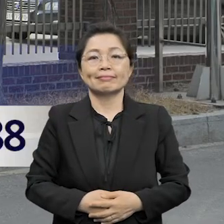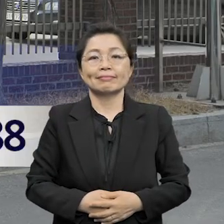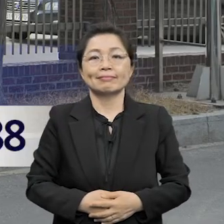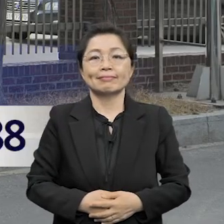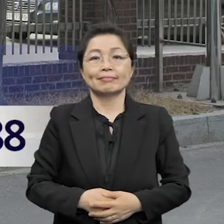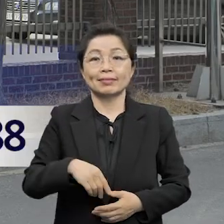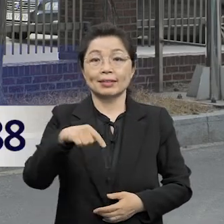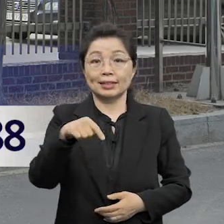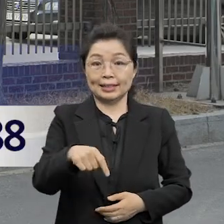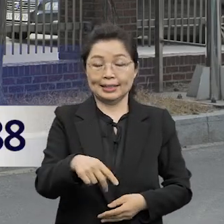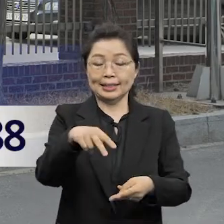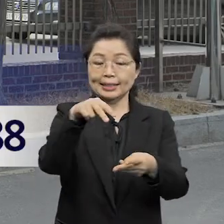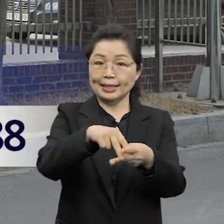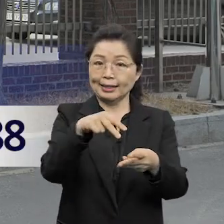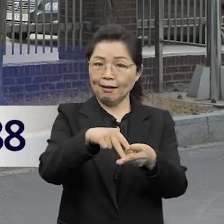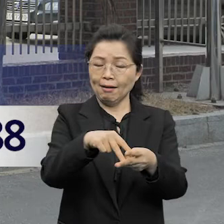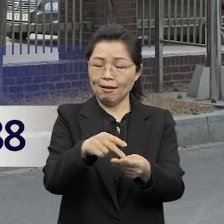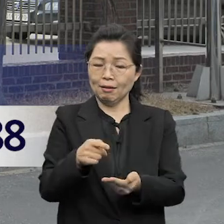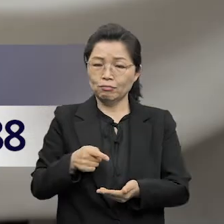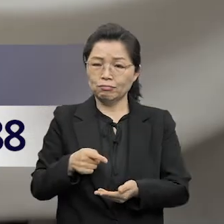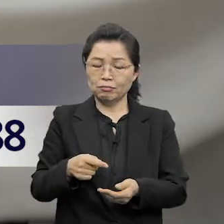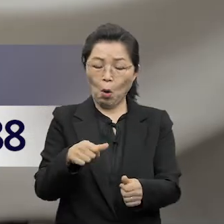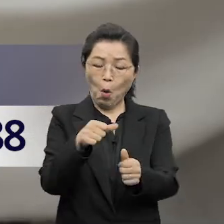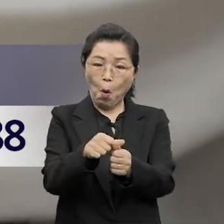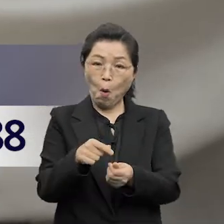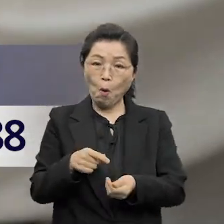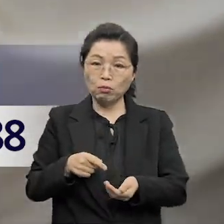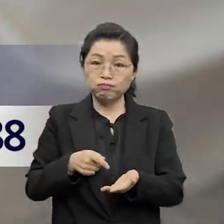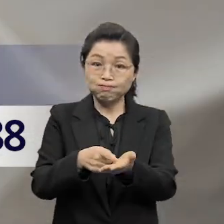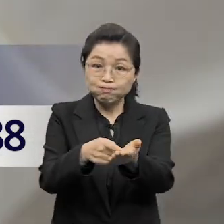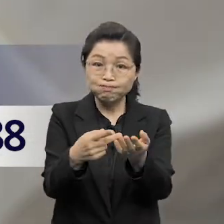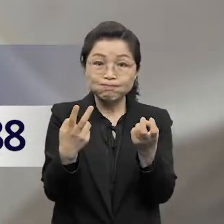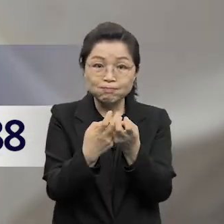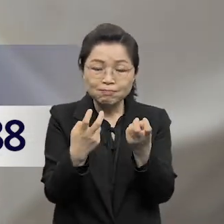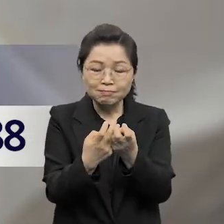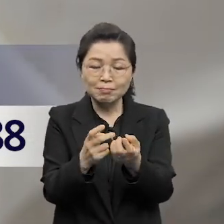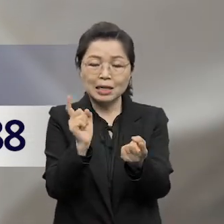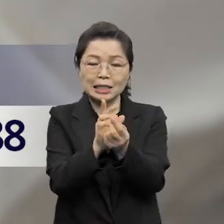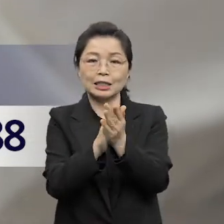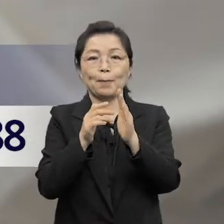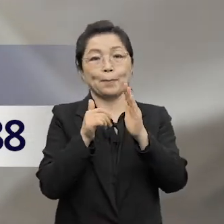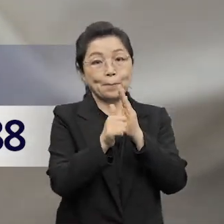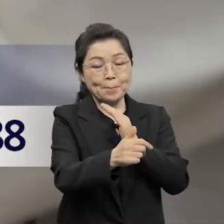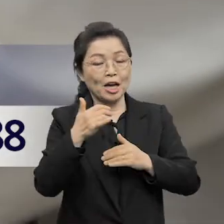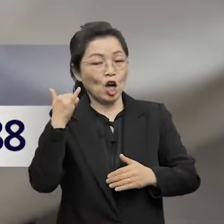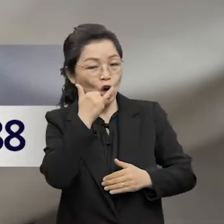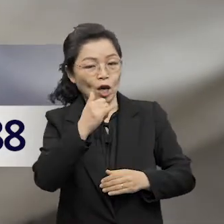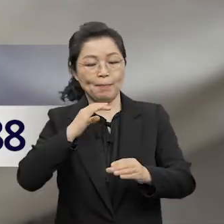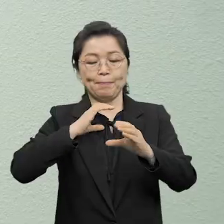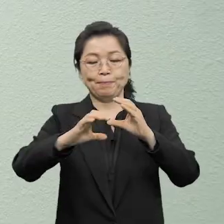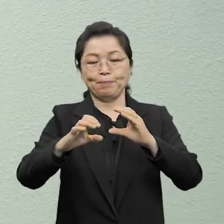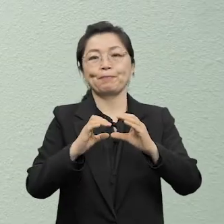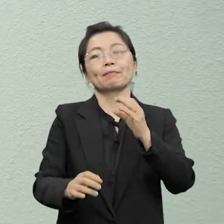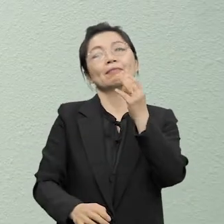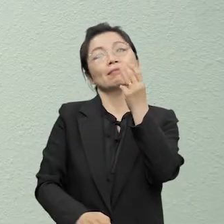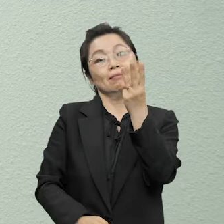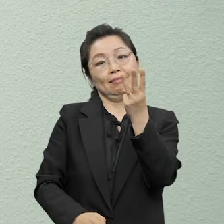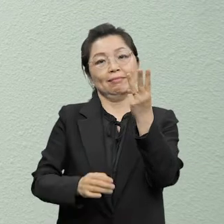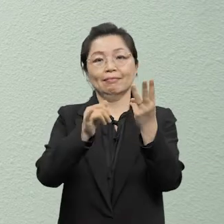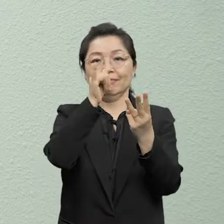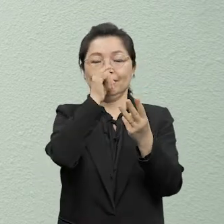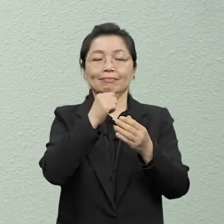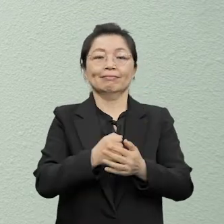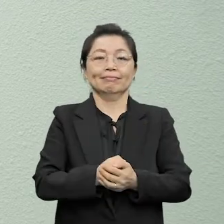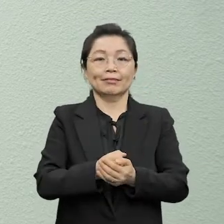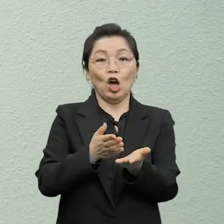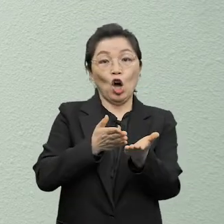광주 소상공인 주치의센터 컨설팅 신청은 방문 또는 전화, 이메일을 통해 가능합니다. 전문적이고